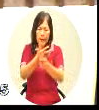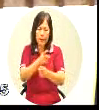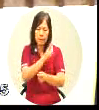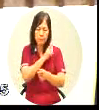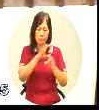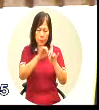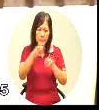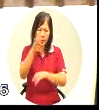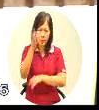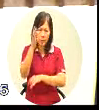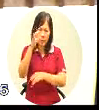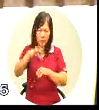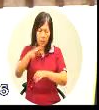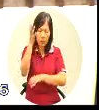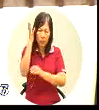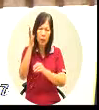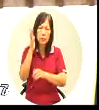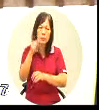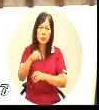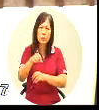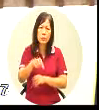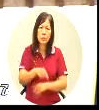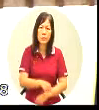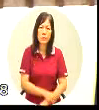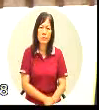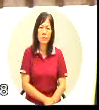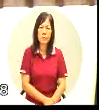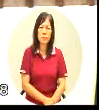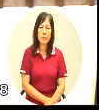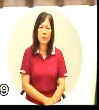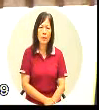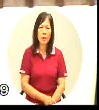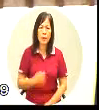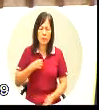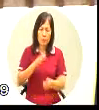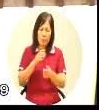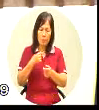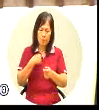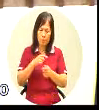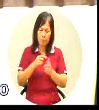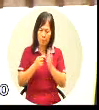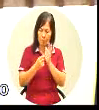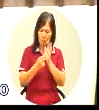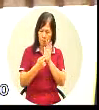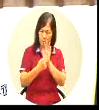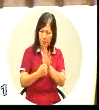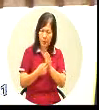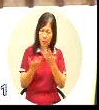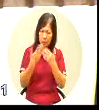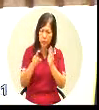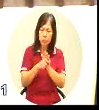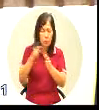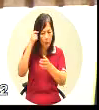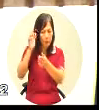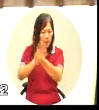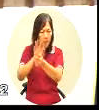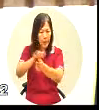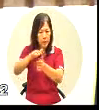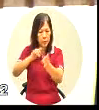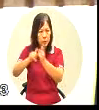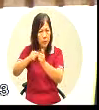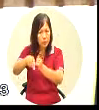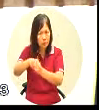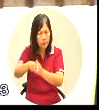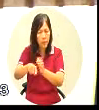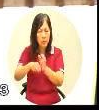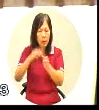地方政府的这个把我们立场表达清楚，如何帮助这些渔民，让他们在这个过程